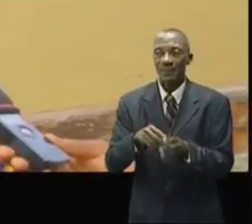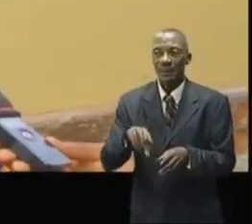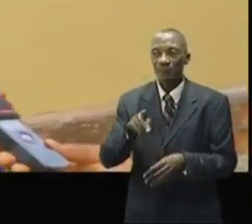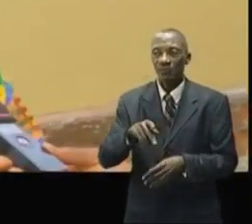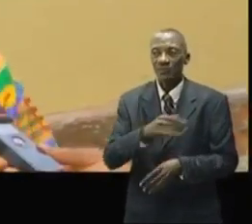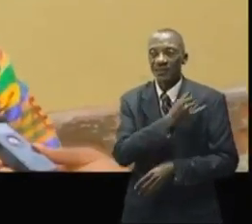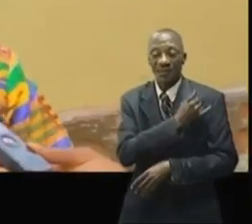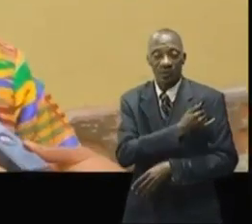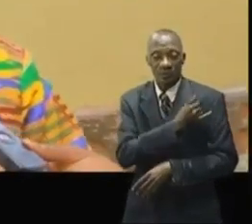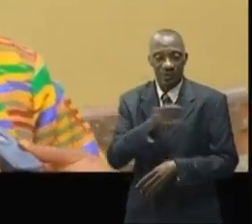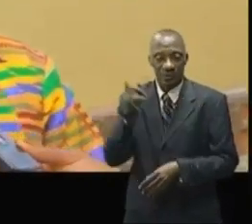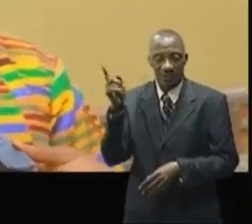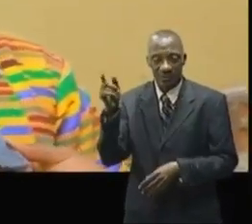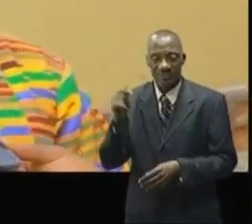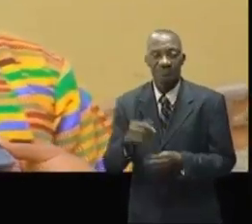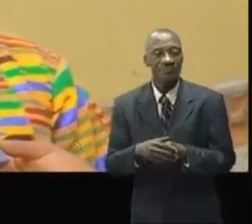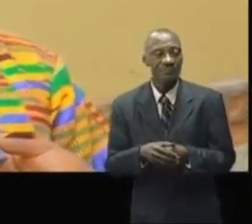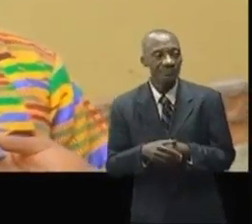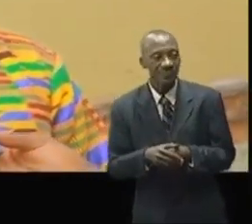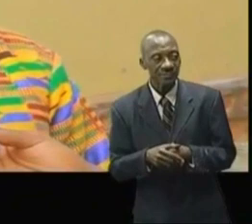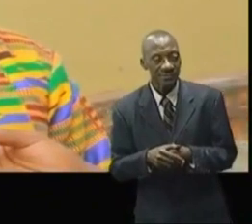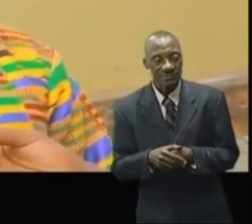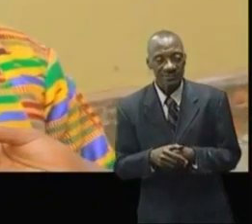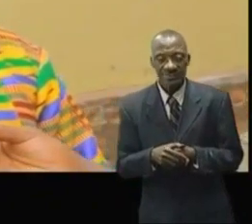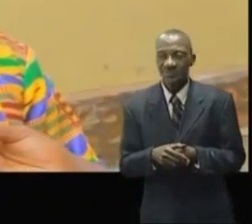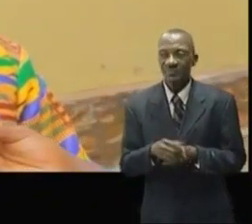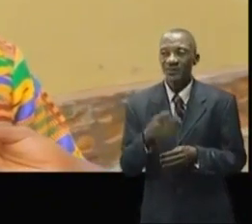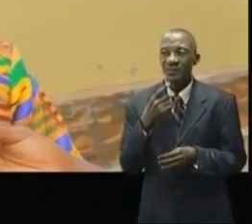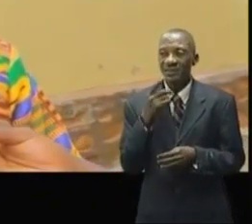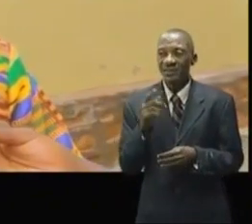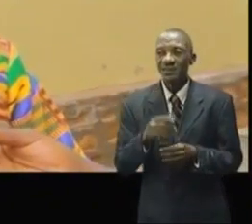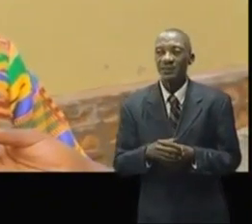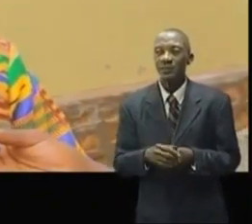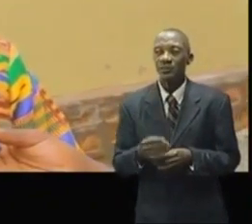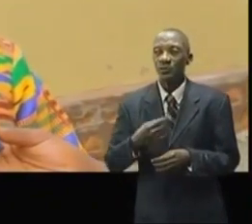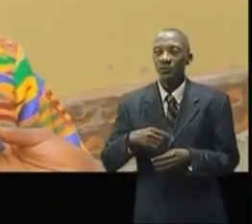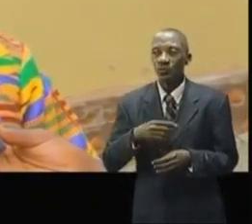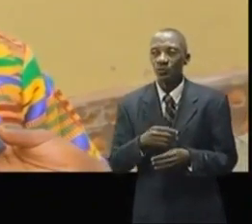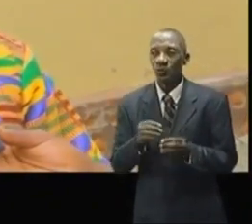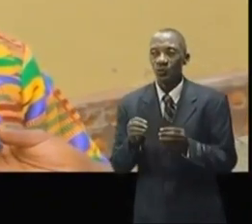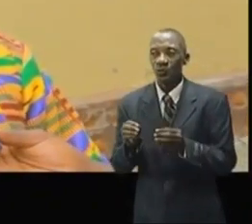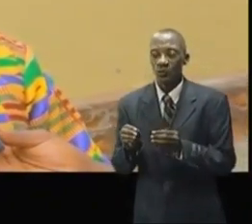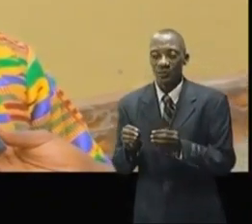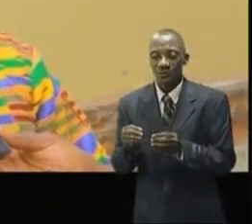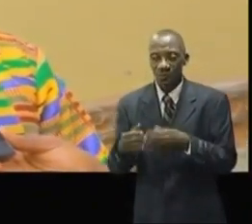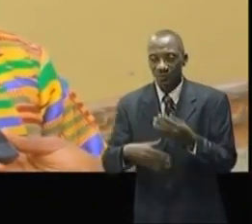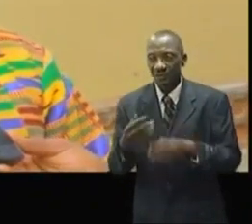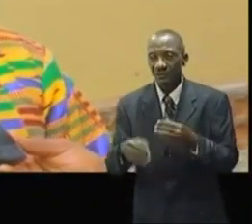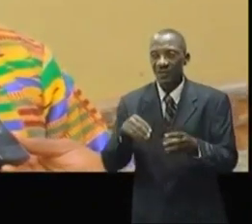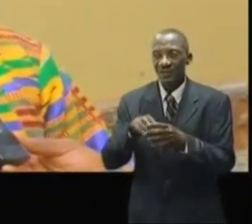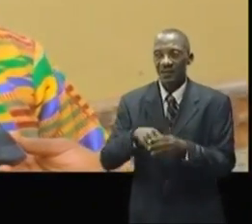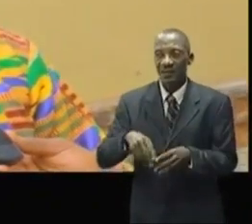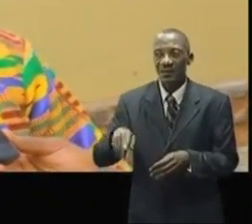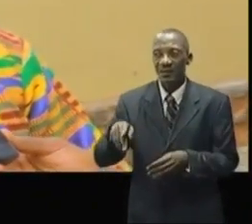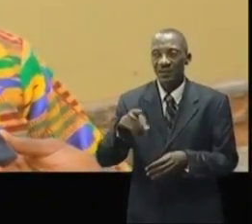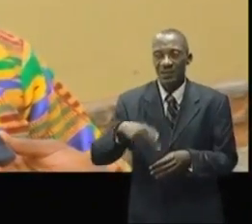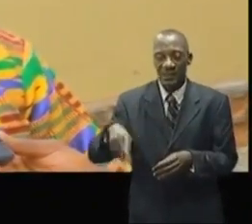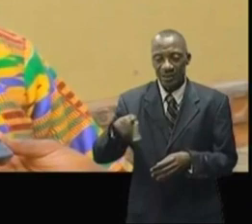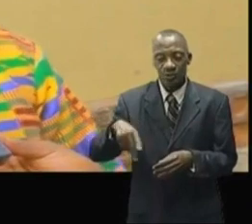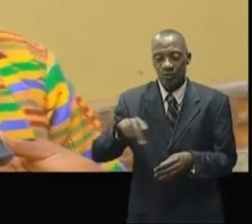chacun s'implique effectivement et sincèrement dans ce travail. Il est important ici que chacun fasse, si vous